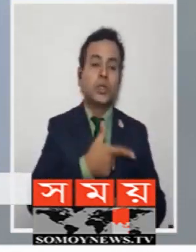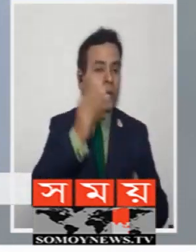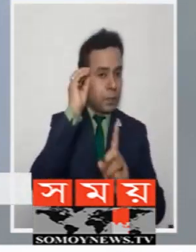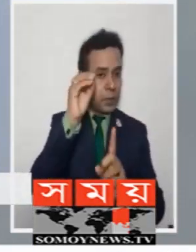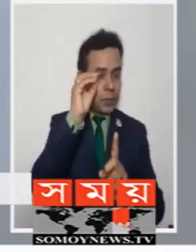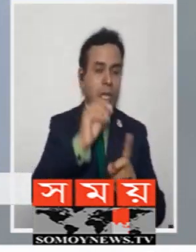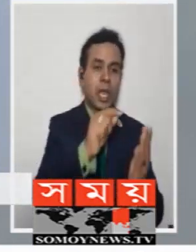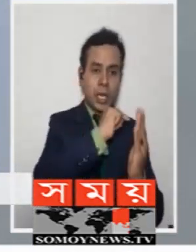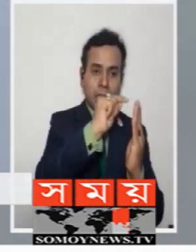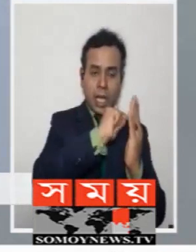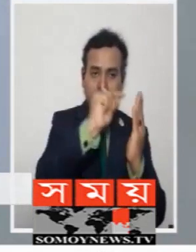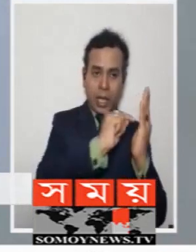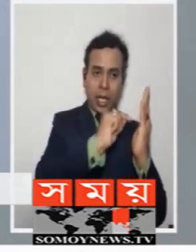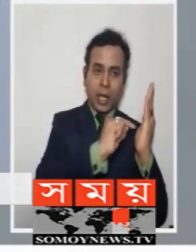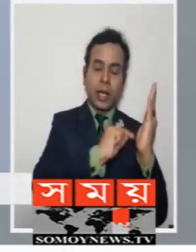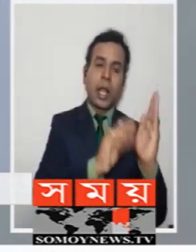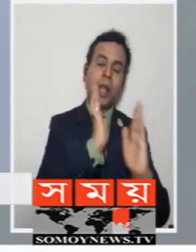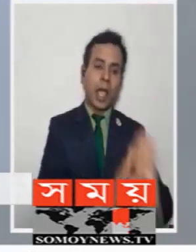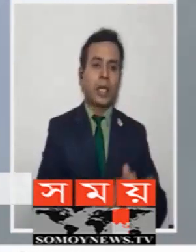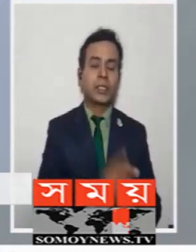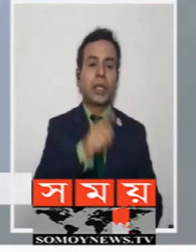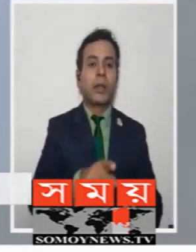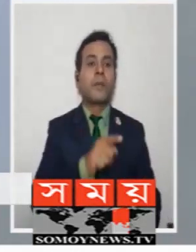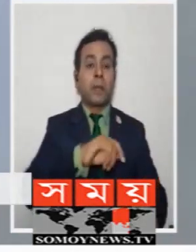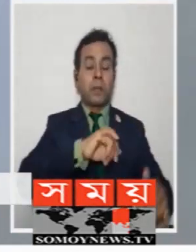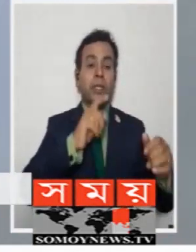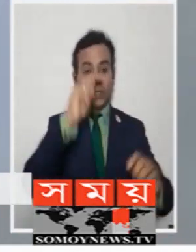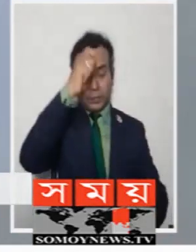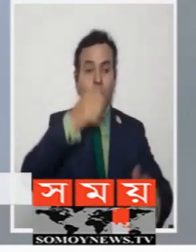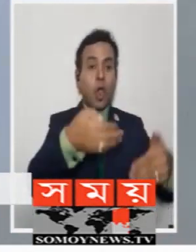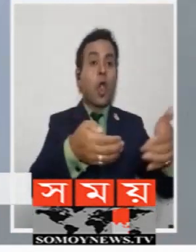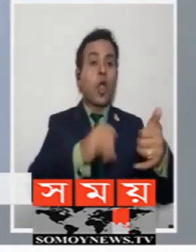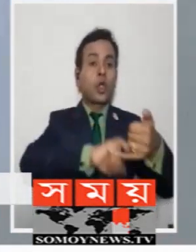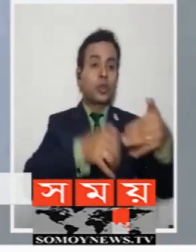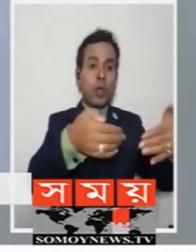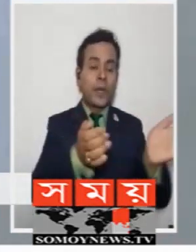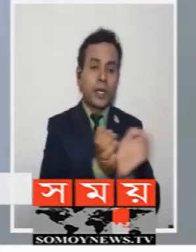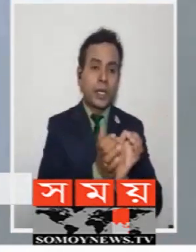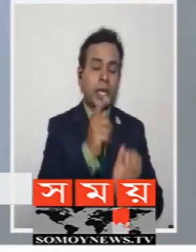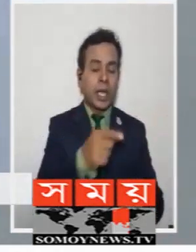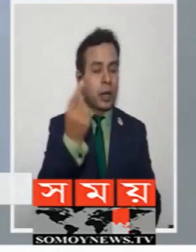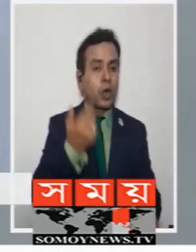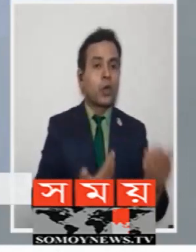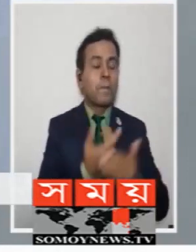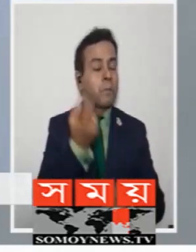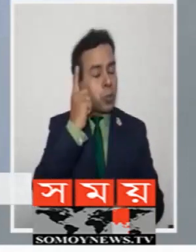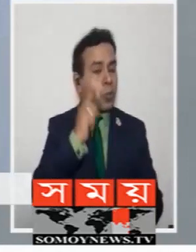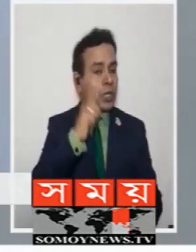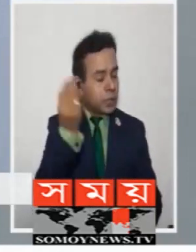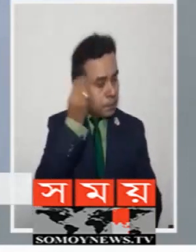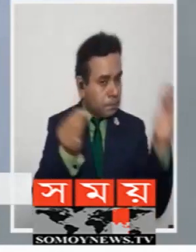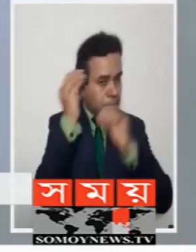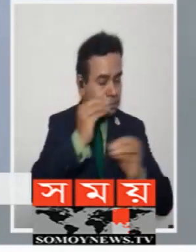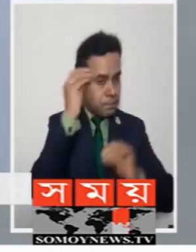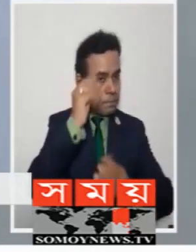কাজ করে যাচ্ছে, এবং অবশ্যই তারা আমাদের যে টেকনিক্যাল গ্রুপগুলো আছেন প্রত্যেকটি বিষয়ে টেকনিক্যাল গ্রুপ আছে তাদের সহায়তা নিয়ে এই গাইডলাইনগুলো